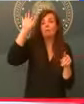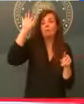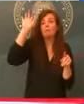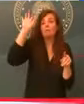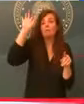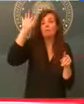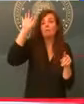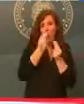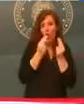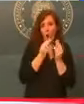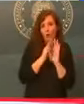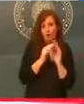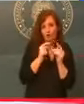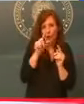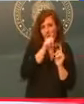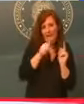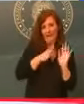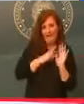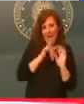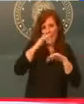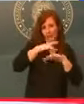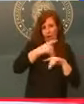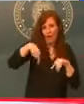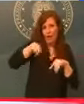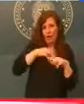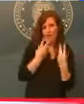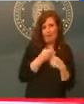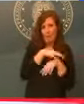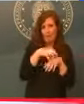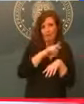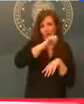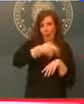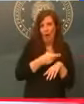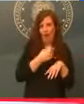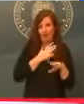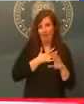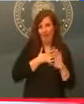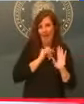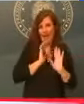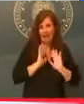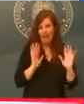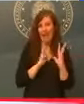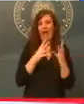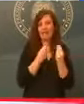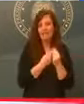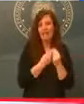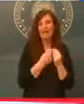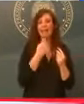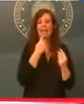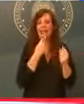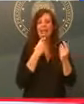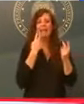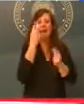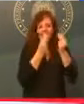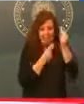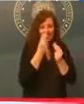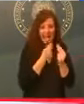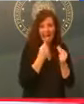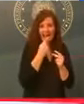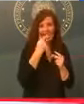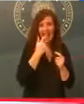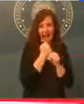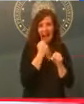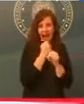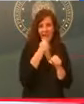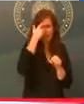sottoscritto con il Ministro Gualtieri e con tutti con i ragionieri dello Stato non dimentichiamolo e con